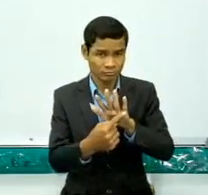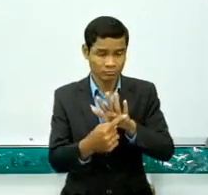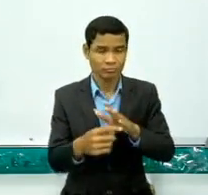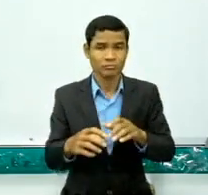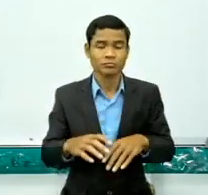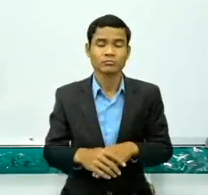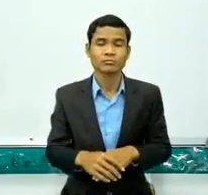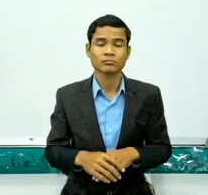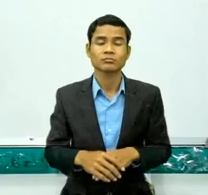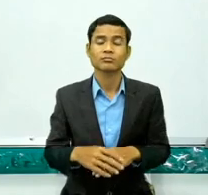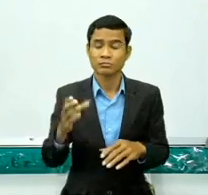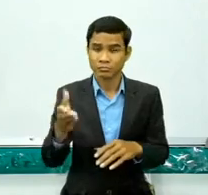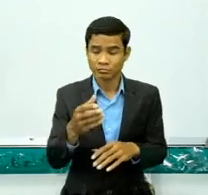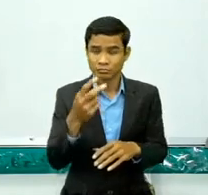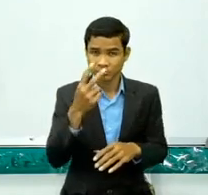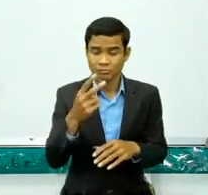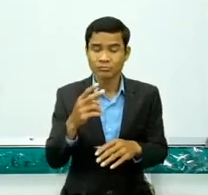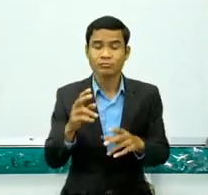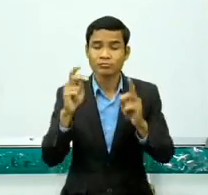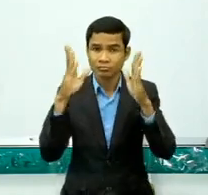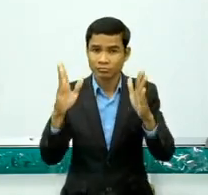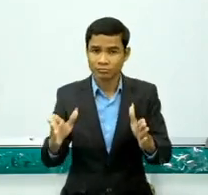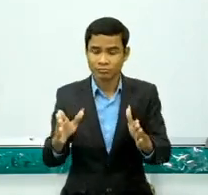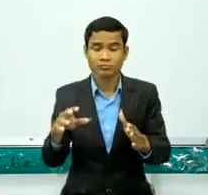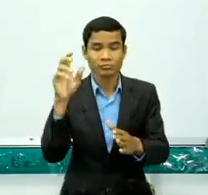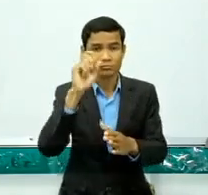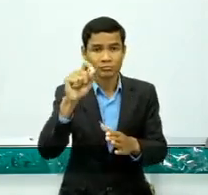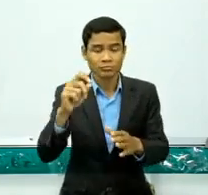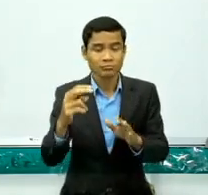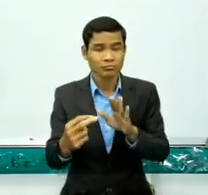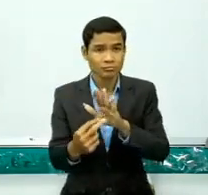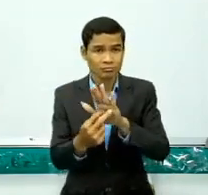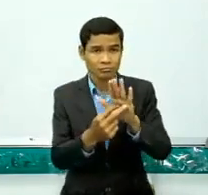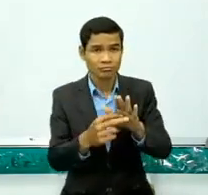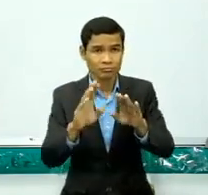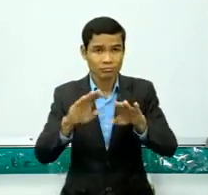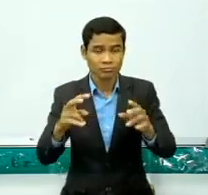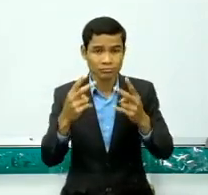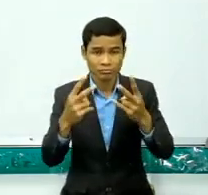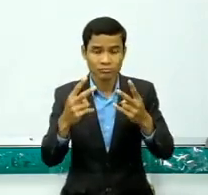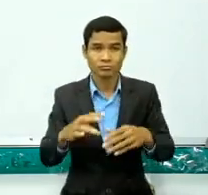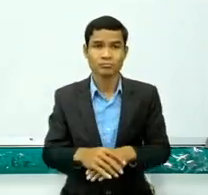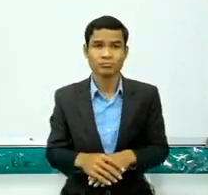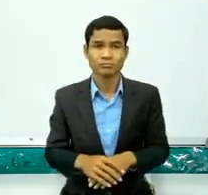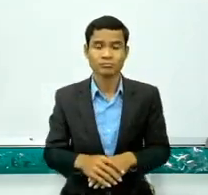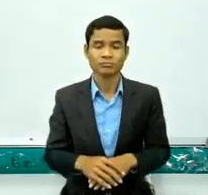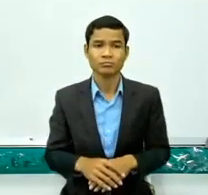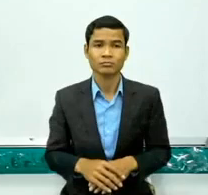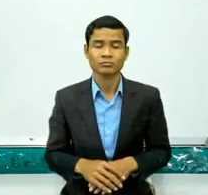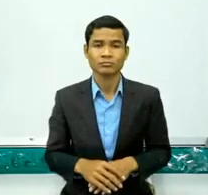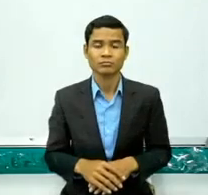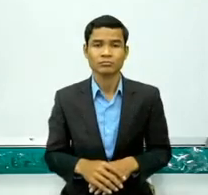អឺចាកូនមើលមកក្តារខៀនអ្នកគ្រូនឹងសរសេរបង្ហាញកូនណា